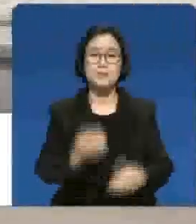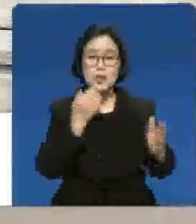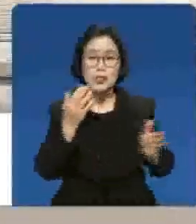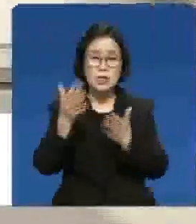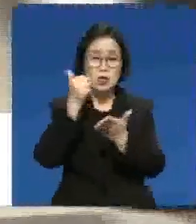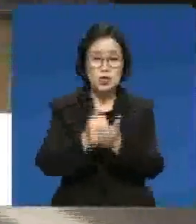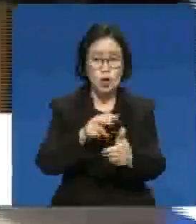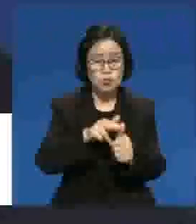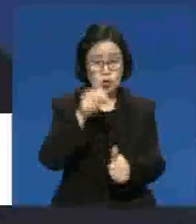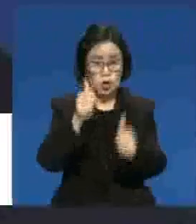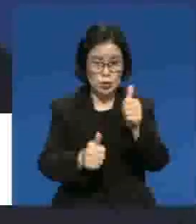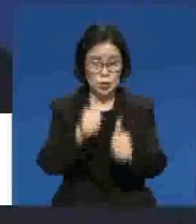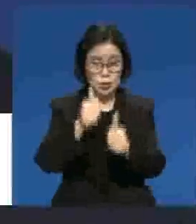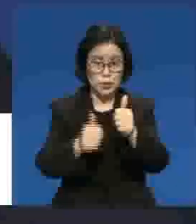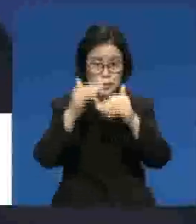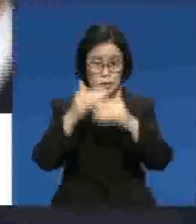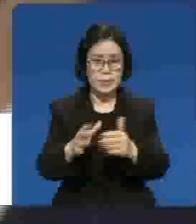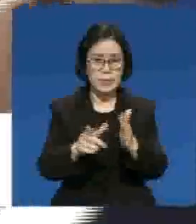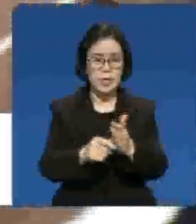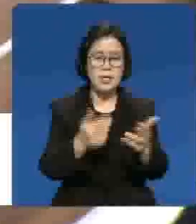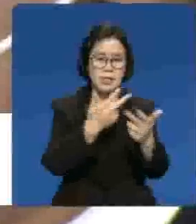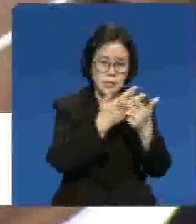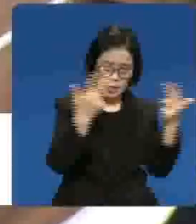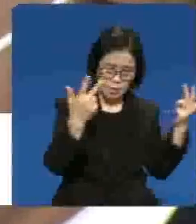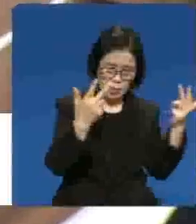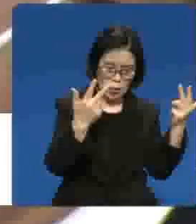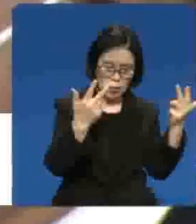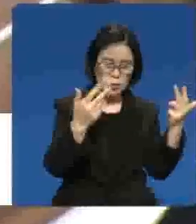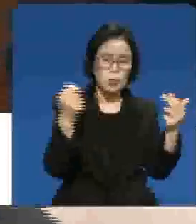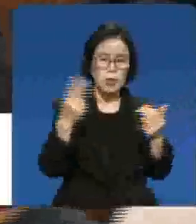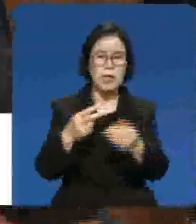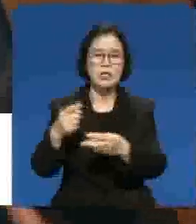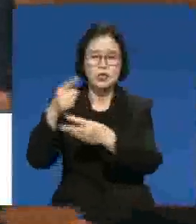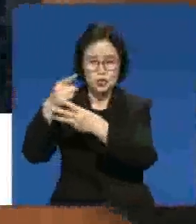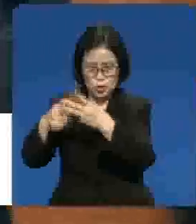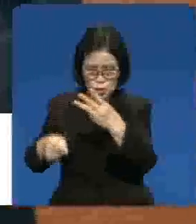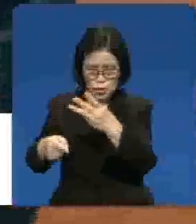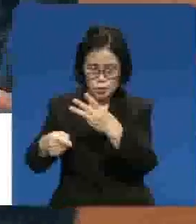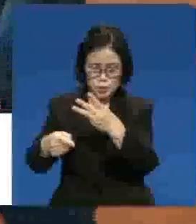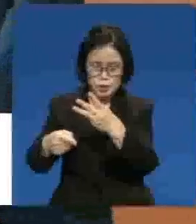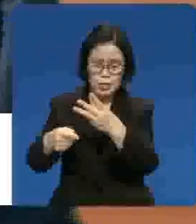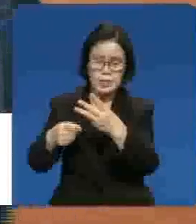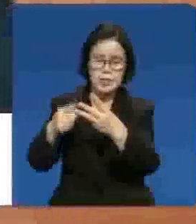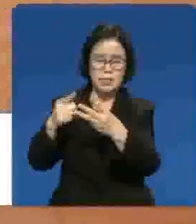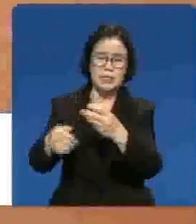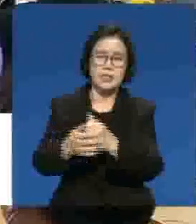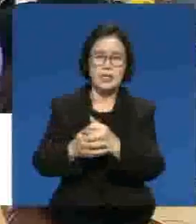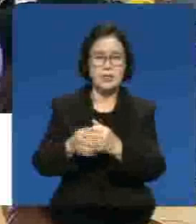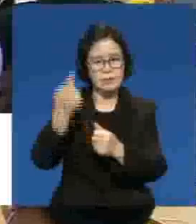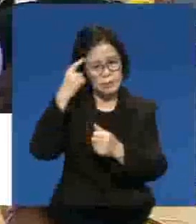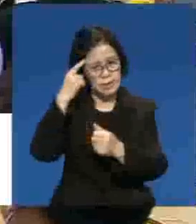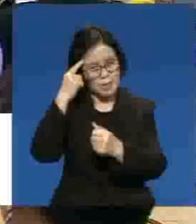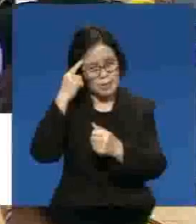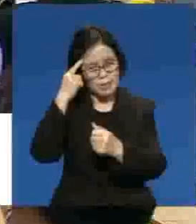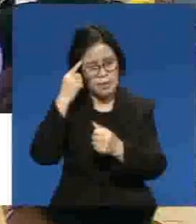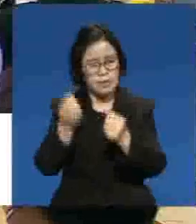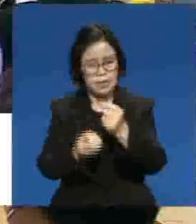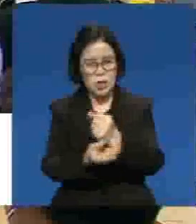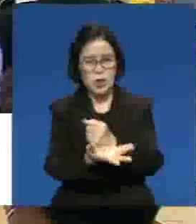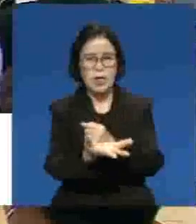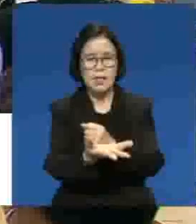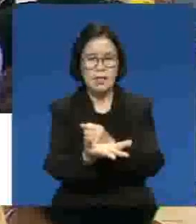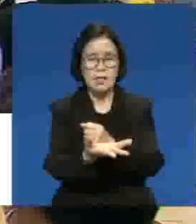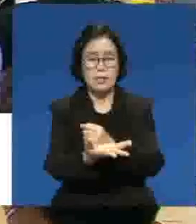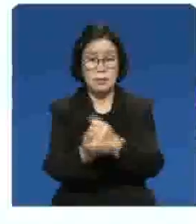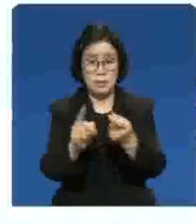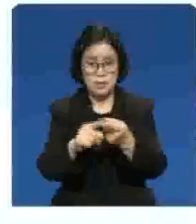경기도지사 후보 경선 과정에서 이재명 민주당 상임고문과 윤석열 대통령 당선인의 의중이 미칠 영향에 대해선